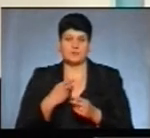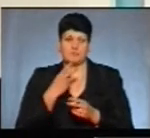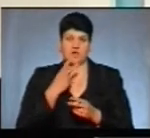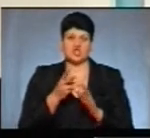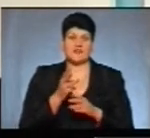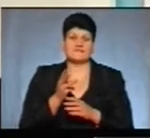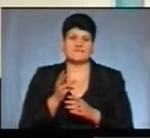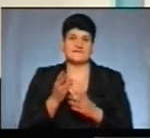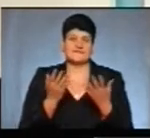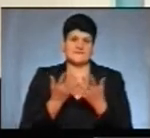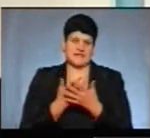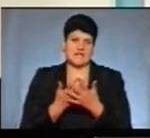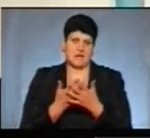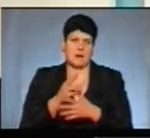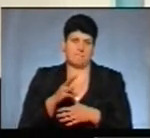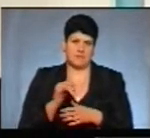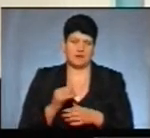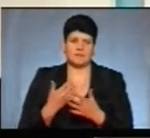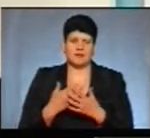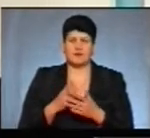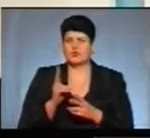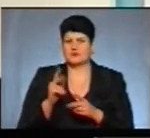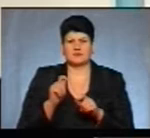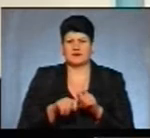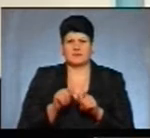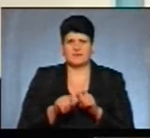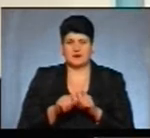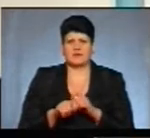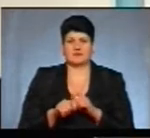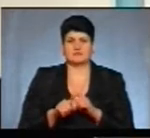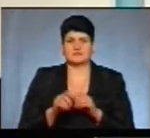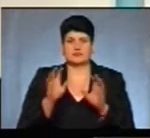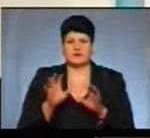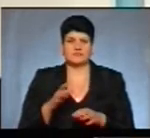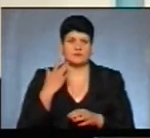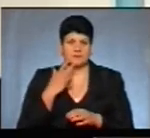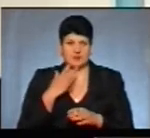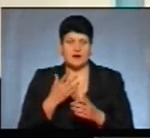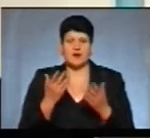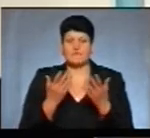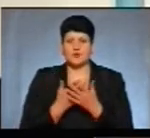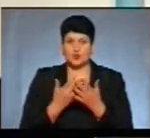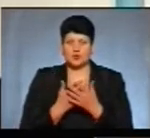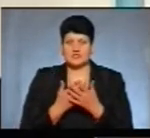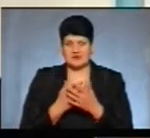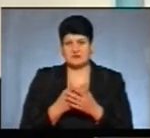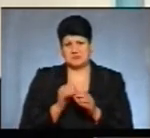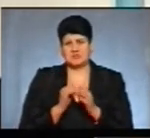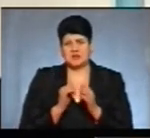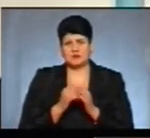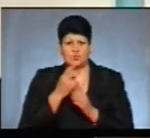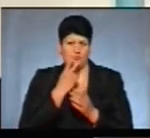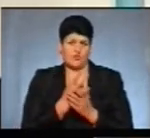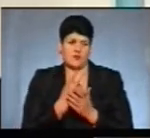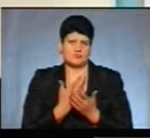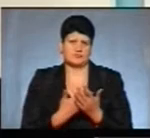фільми, бо навряд чи хтось досліджував законодавство там в Сполучених Штатах, а це в художніх фільмах доволі часто